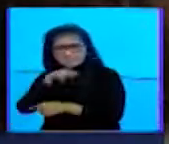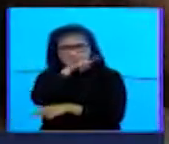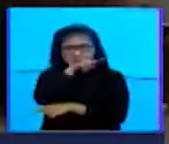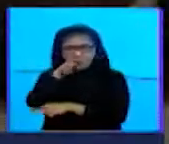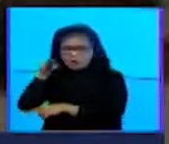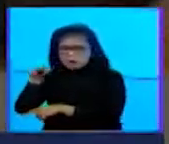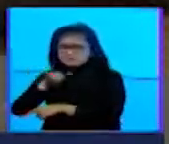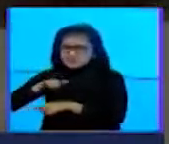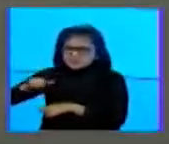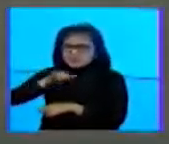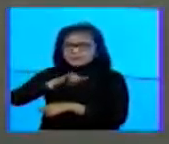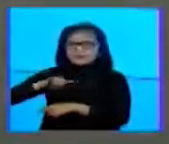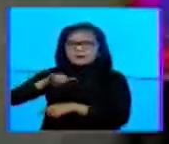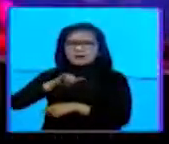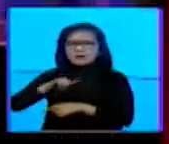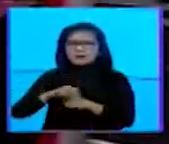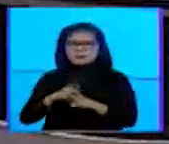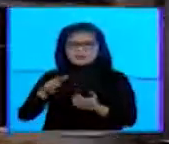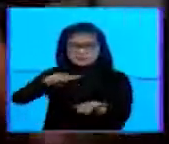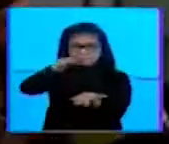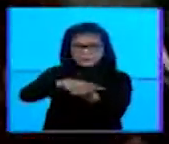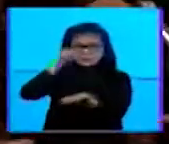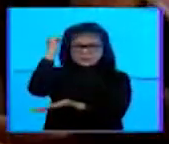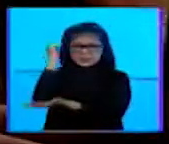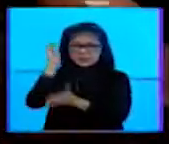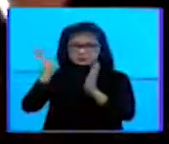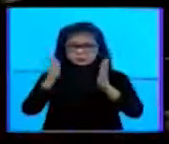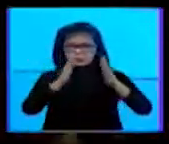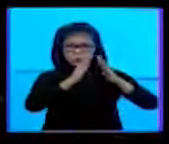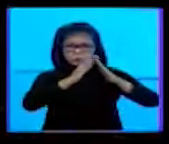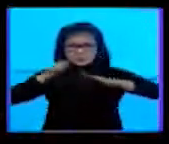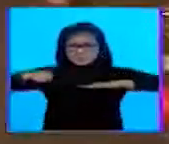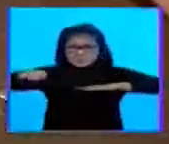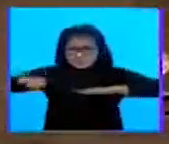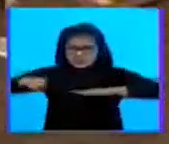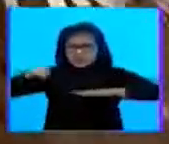bersama. Setelah menetapkan tersangka, Kejaksaan Agung memburu aset para tersangka.